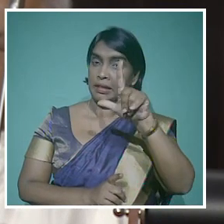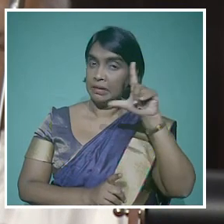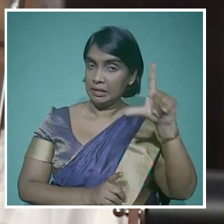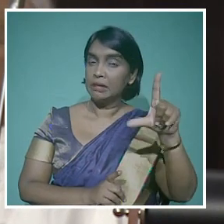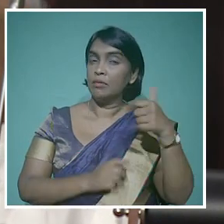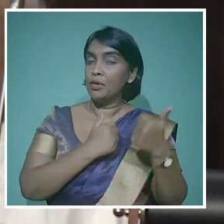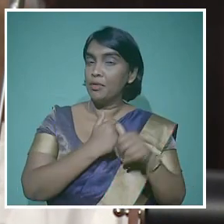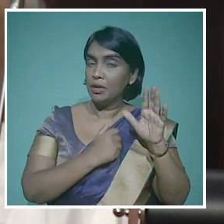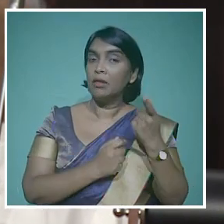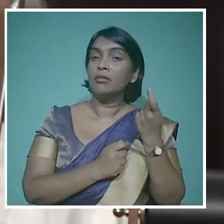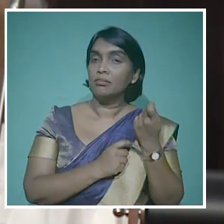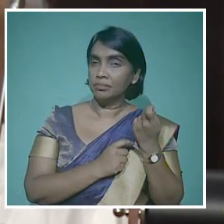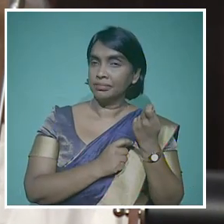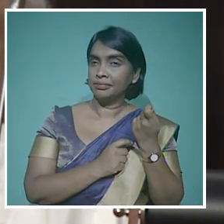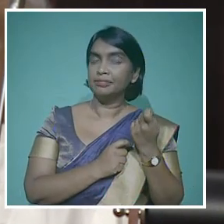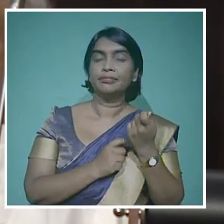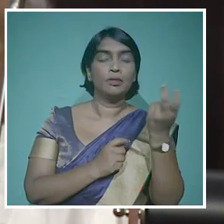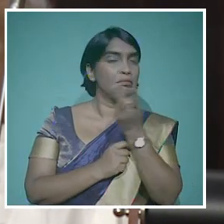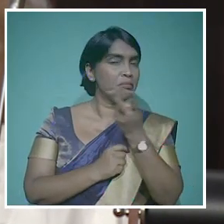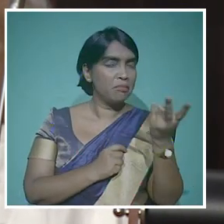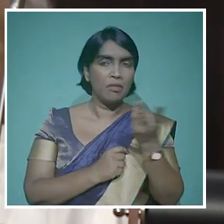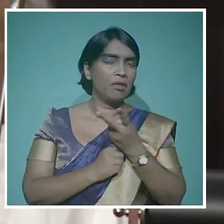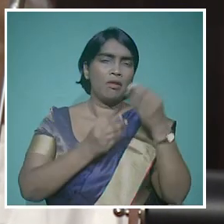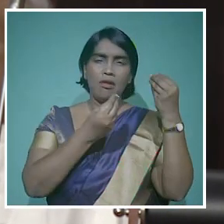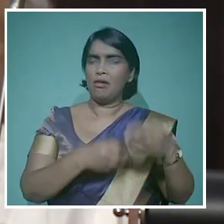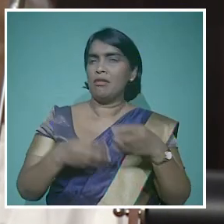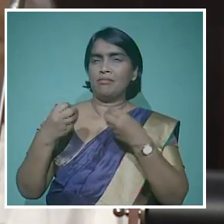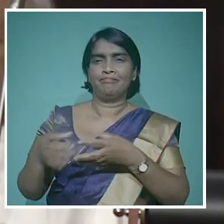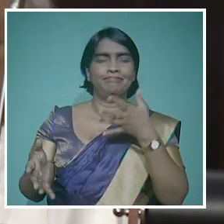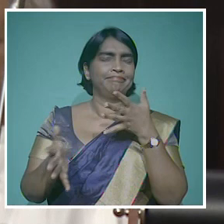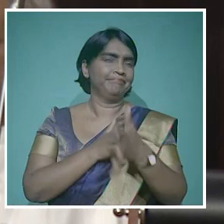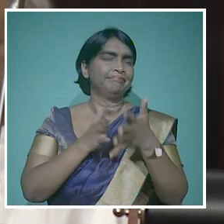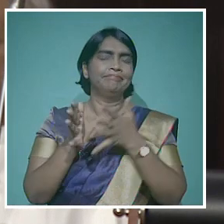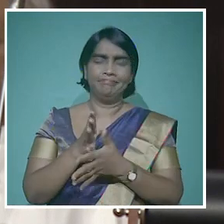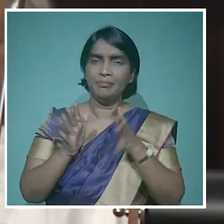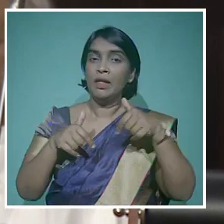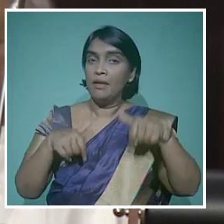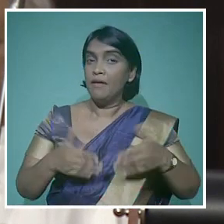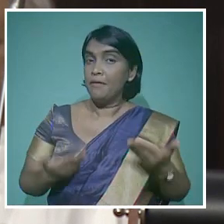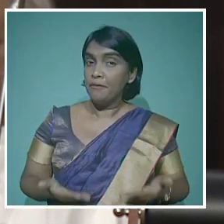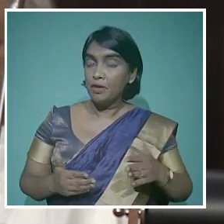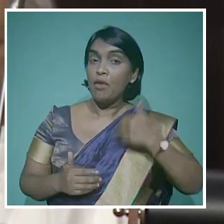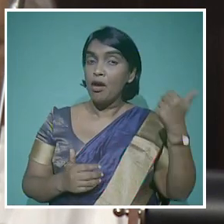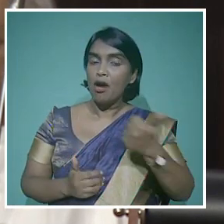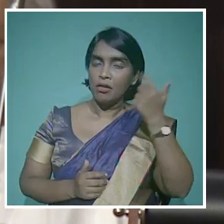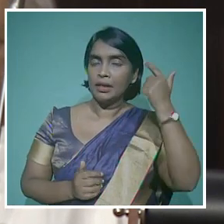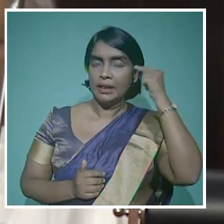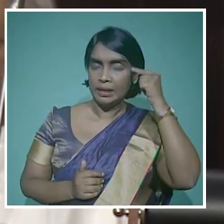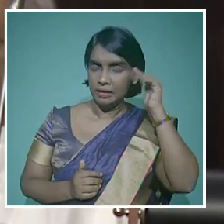1977 නිර්මාණය කළ ආර්ථික දෙකම අසාර්ථක වී හමාරයි. ඒ නිසා අප වර්තමානය ගැන අලුතෙන් සිතිය